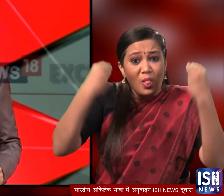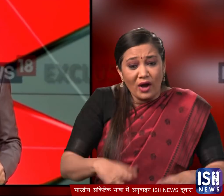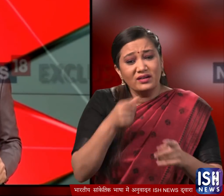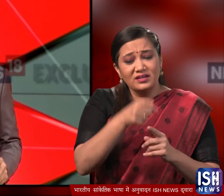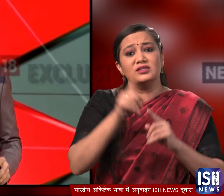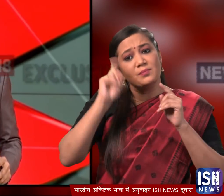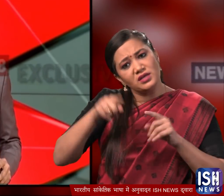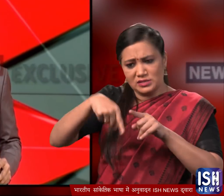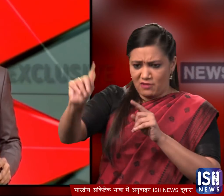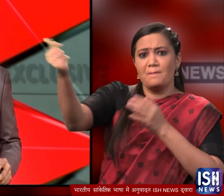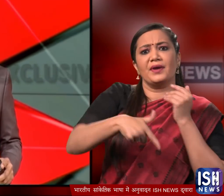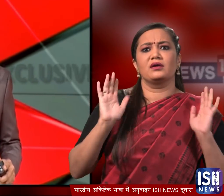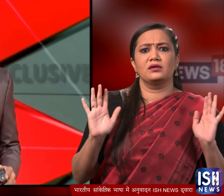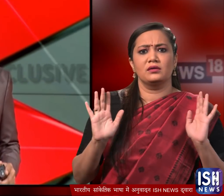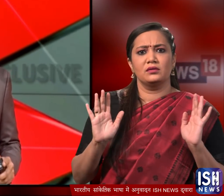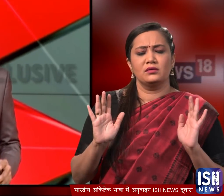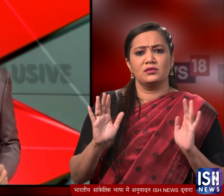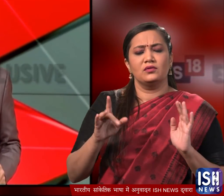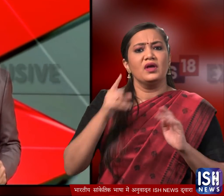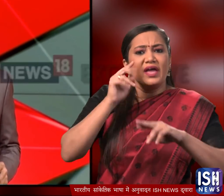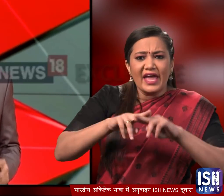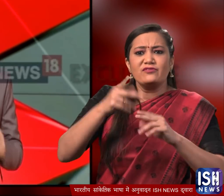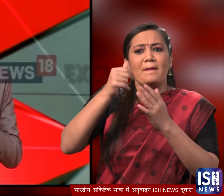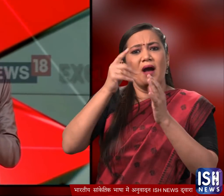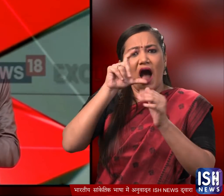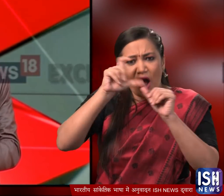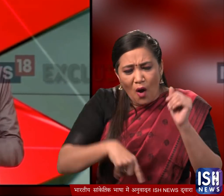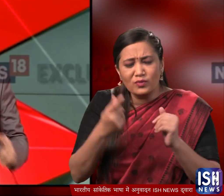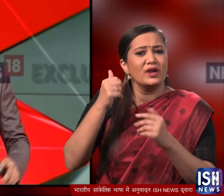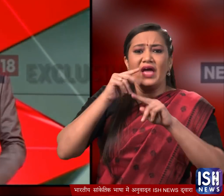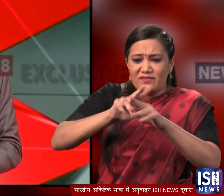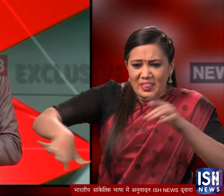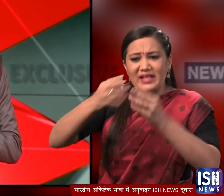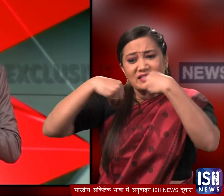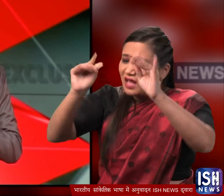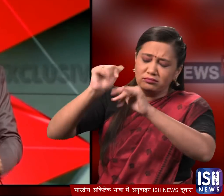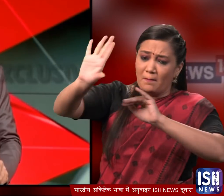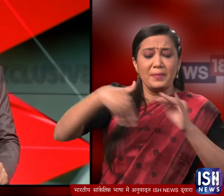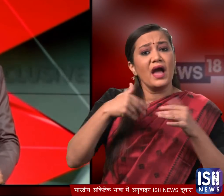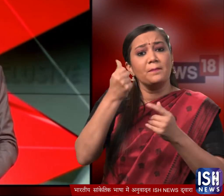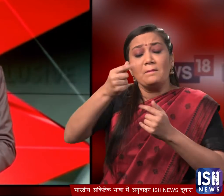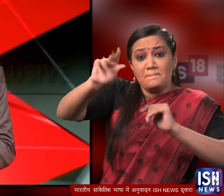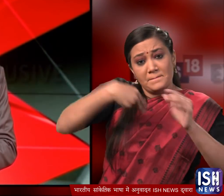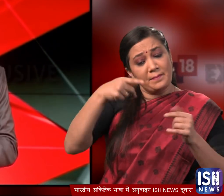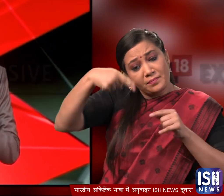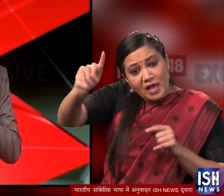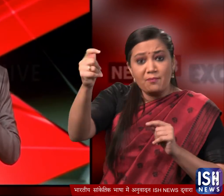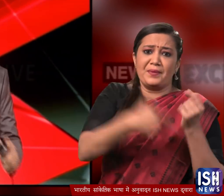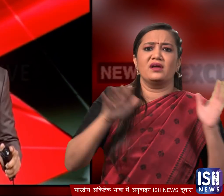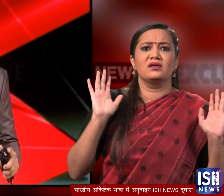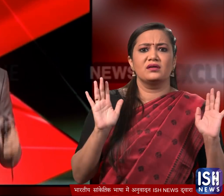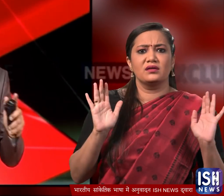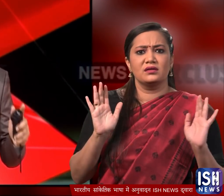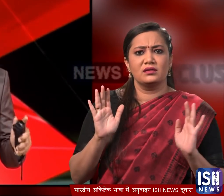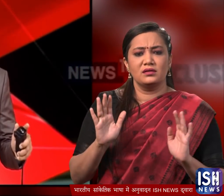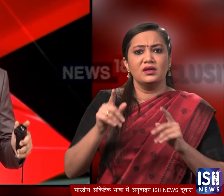किया है उसकी भरपाई भी इन्हीं से की जानी चाहिए, चाहे उनके बैंक खातों से हो या फिर जमीन जायदाद कुट करके वसूली की जाए, कैसे